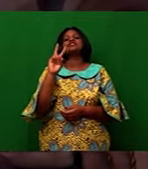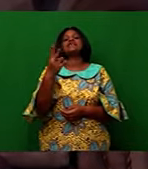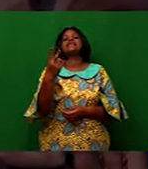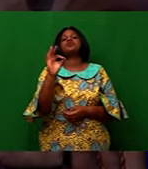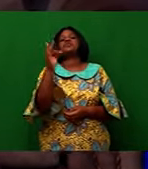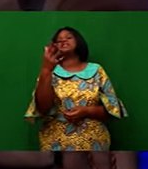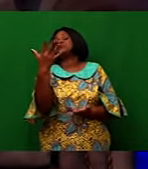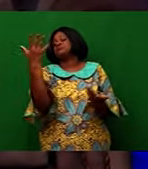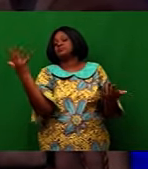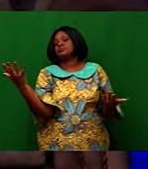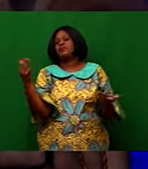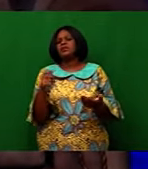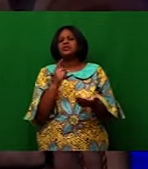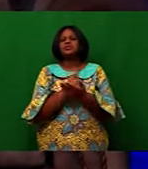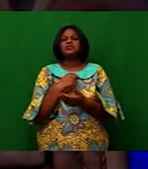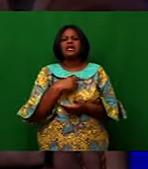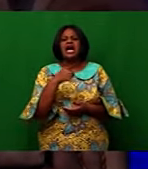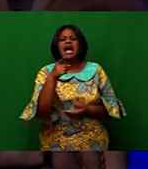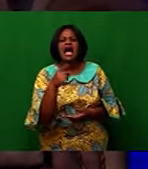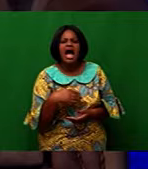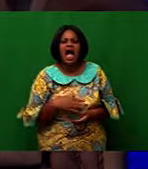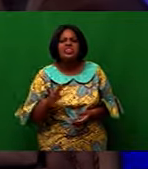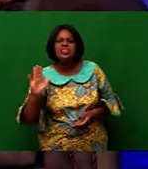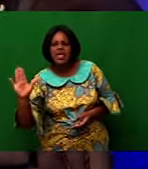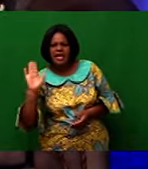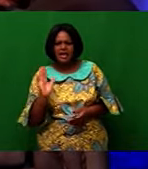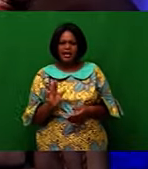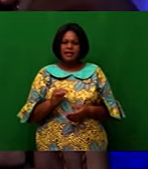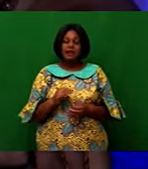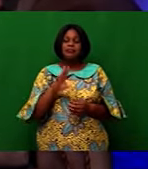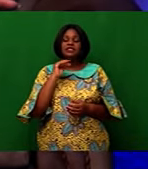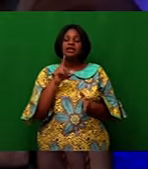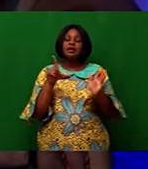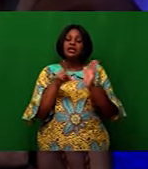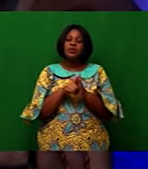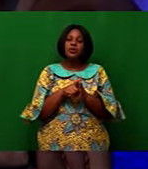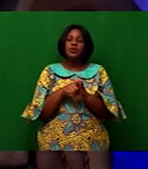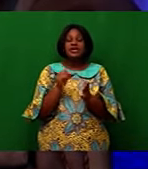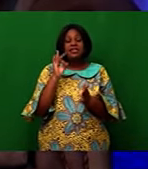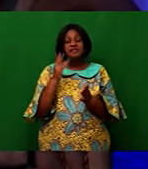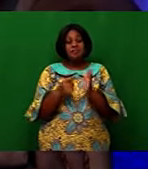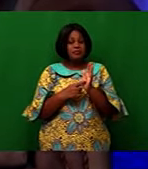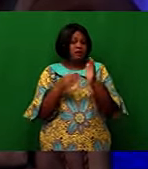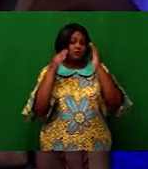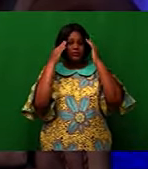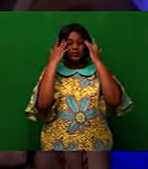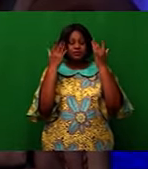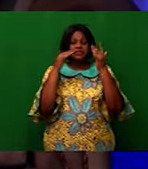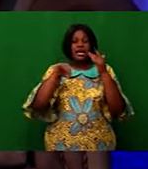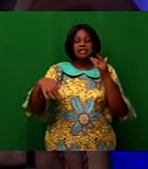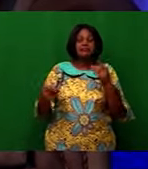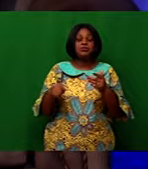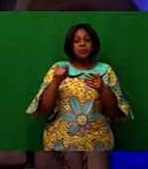Munhu unodawo here kuzotsvagirwa kunza vavanga varipo. Mataura pamutemo zvakanaka nekuti kana usina kuziva kuti